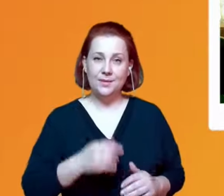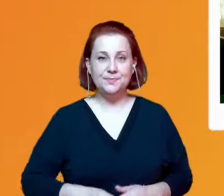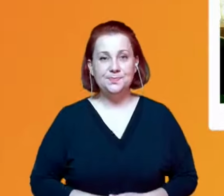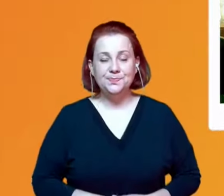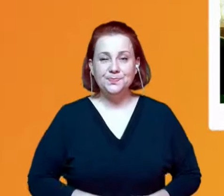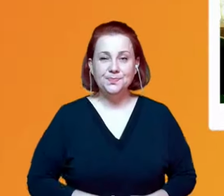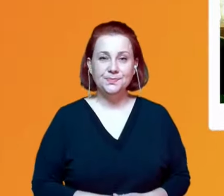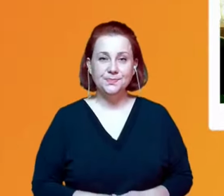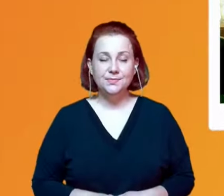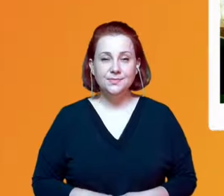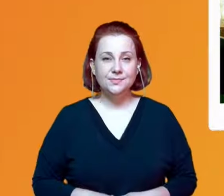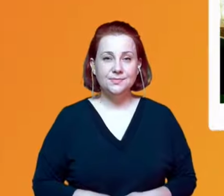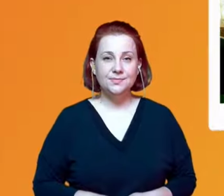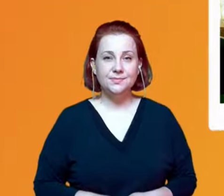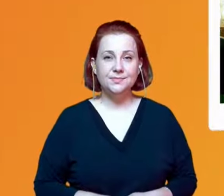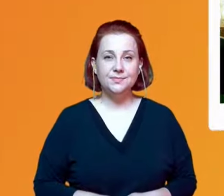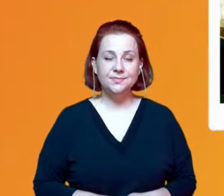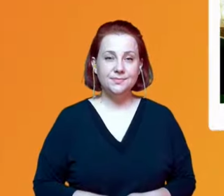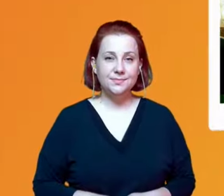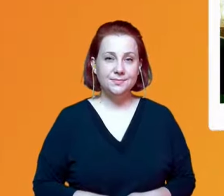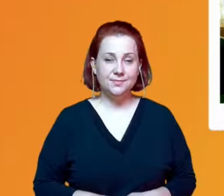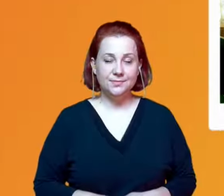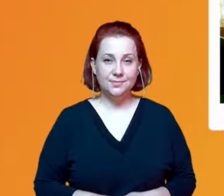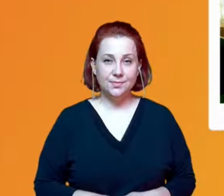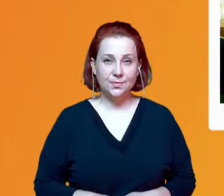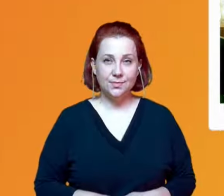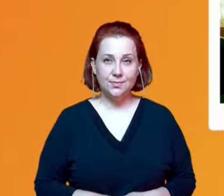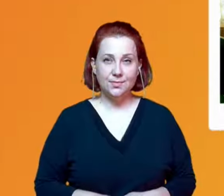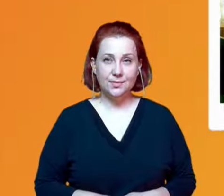wcześniej w ramach Światowego Forum Miejskiego, a